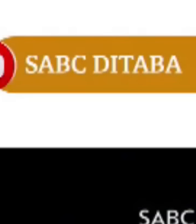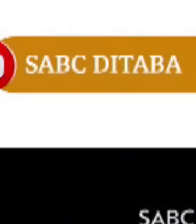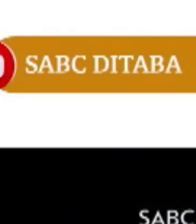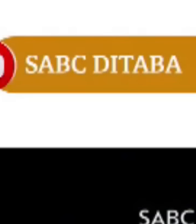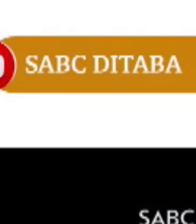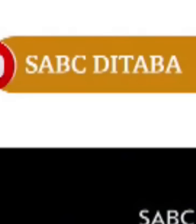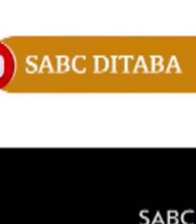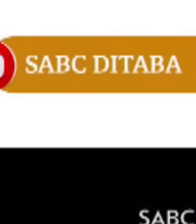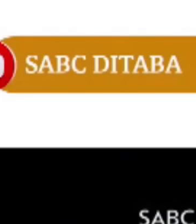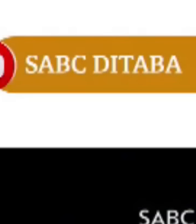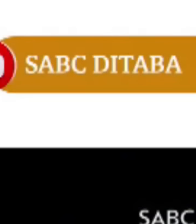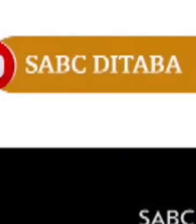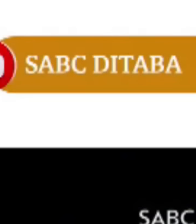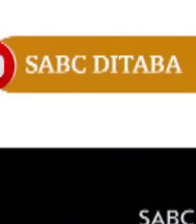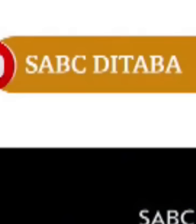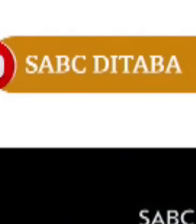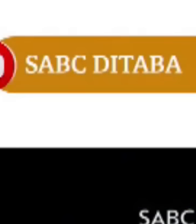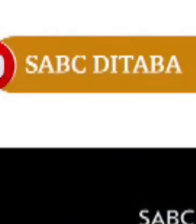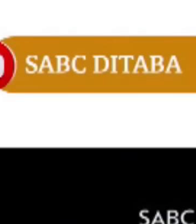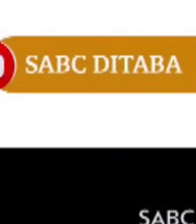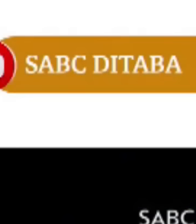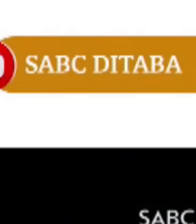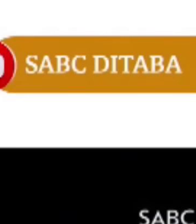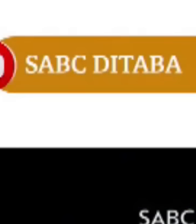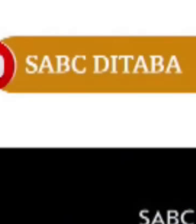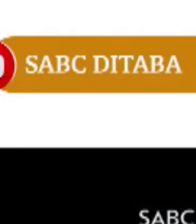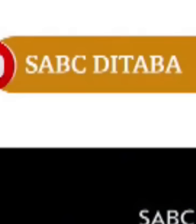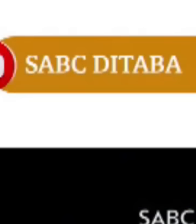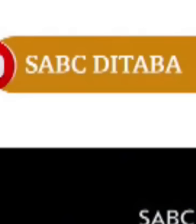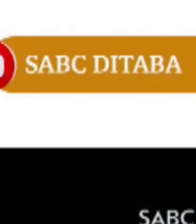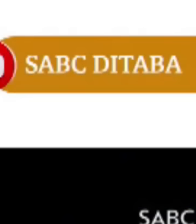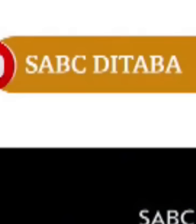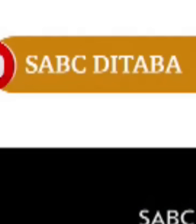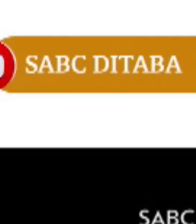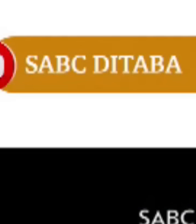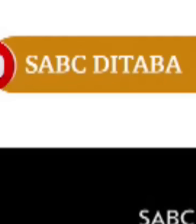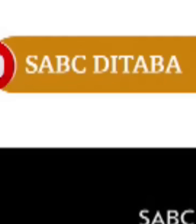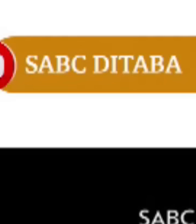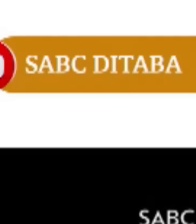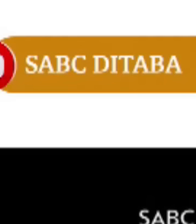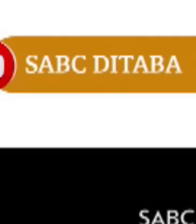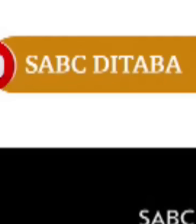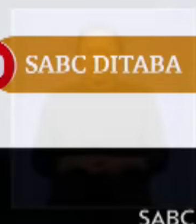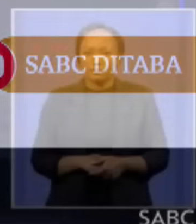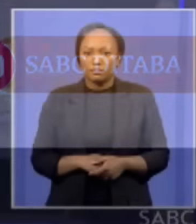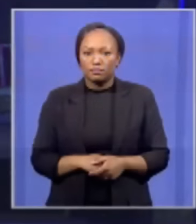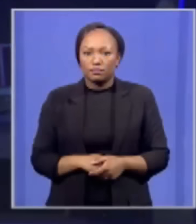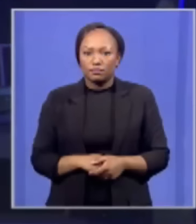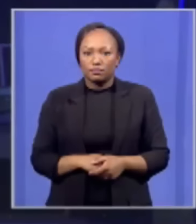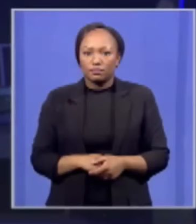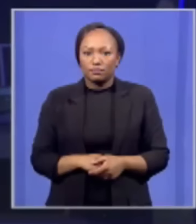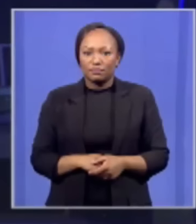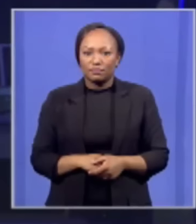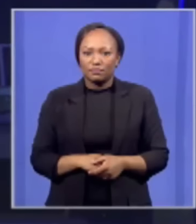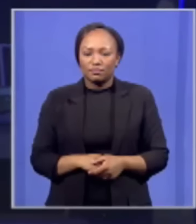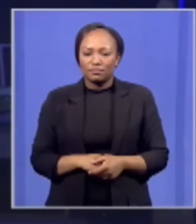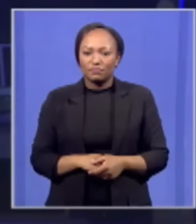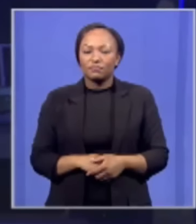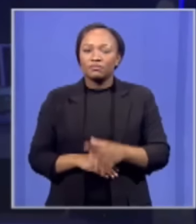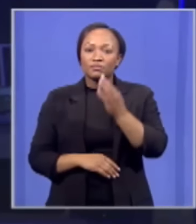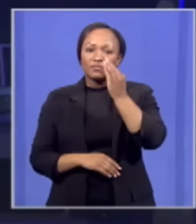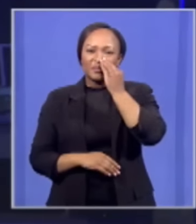ditabeng tsa rona ka video ya WhatsApp mme o ka subscribe ho YouTube ka SABC ditaba_dikgang.